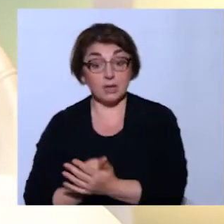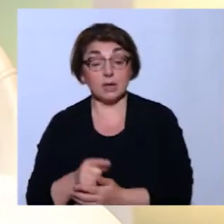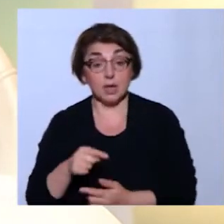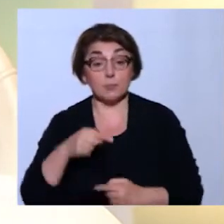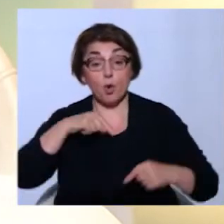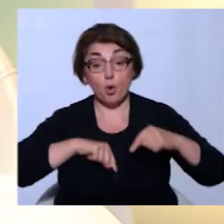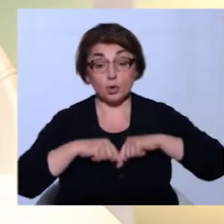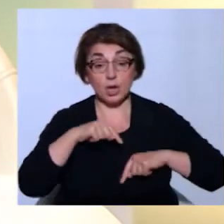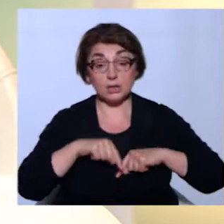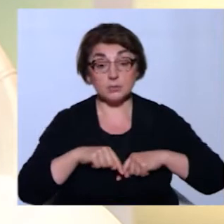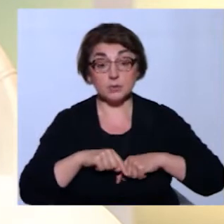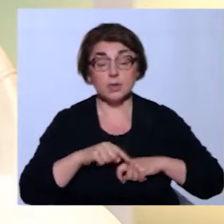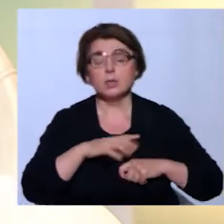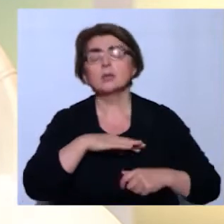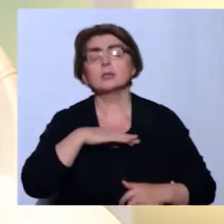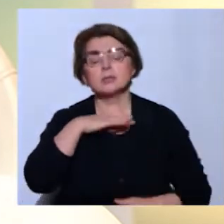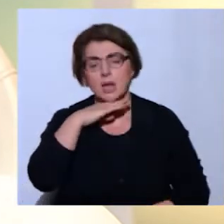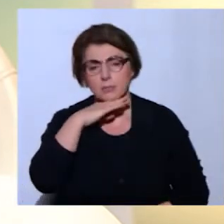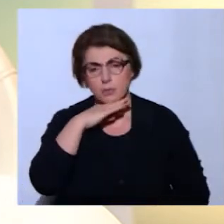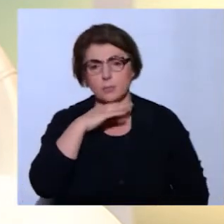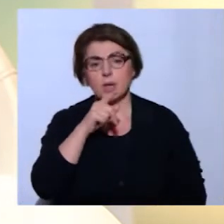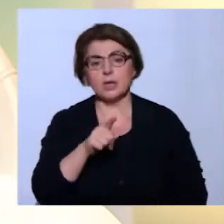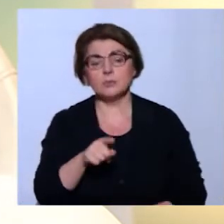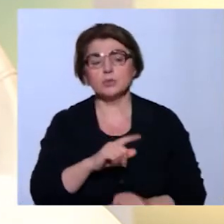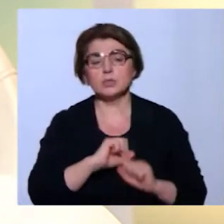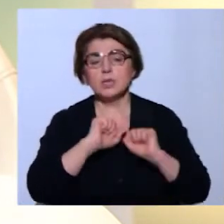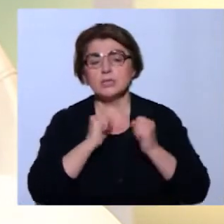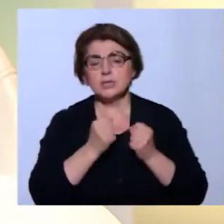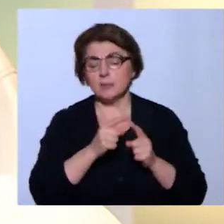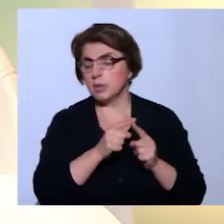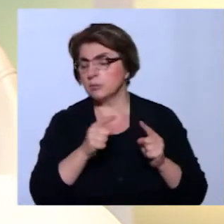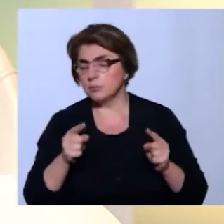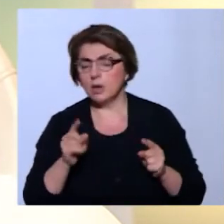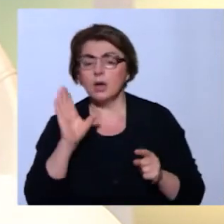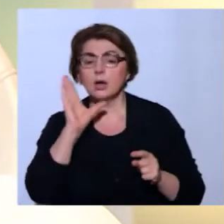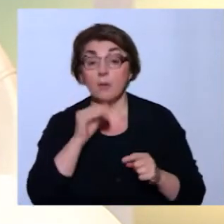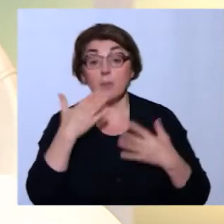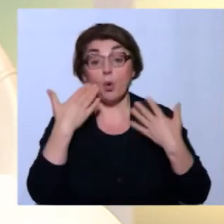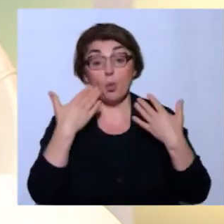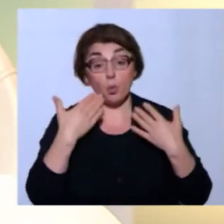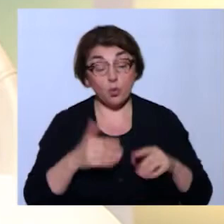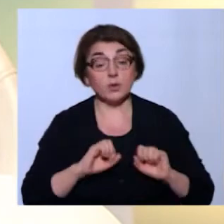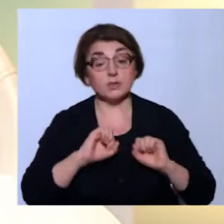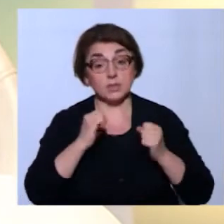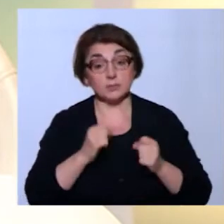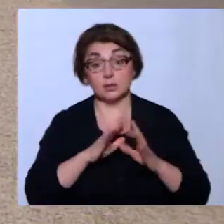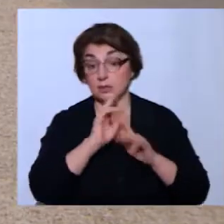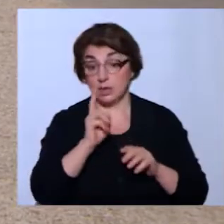მომარაგებული აქვთ ორგანიზმში, სავსებით საკმარისია იმისათვის, რომ ეს ზამთარი გადაატანინონ. მერე გამოდიან და ჩვეულებრივად